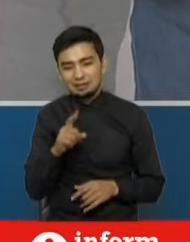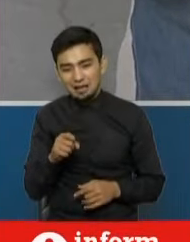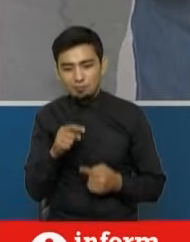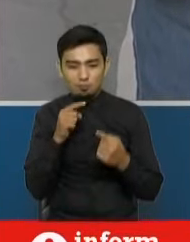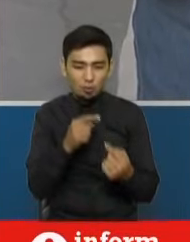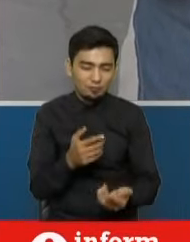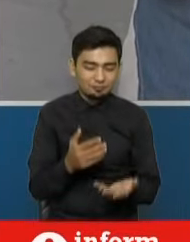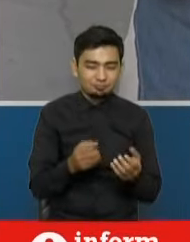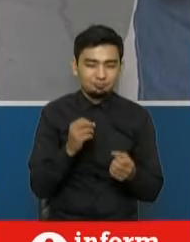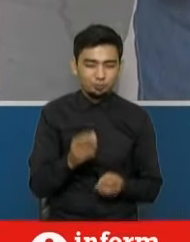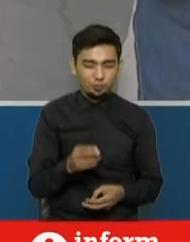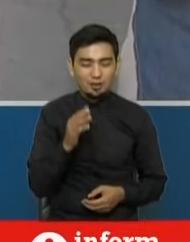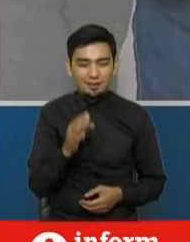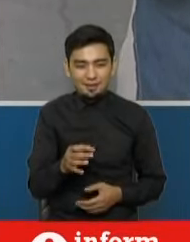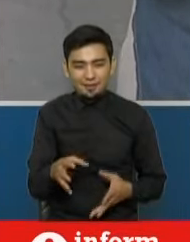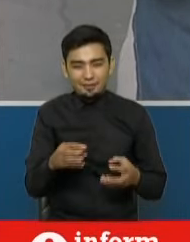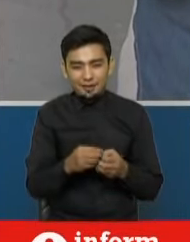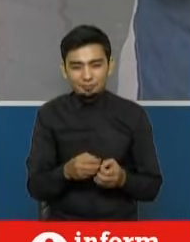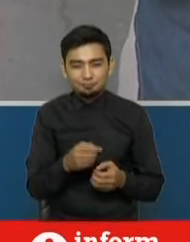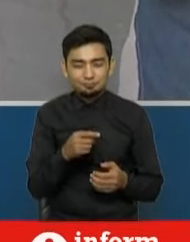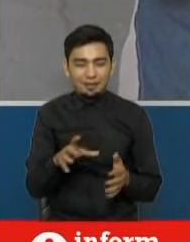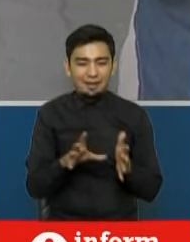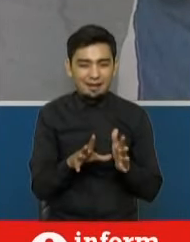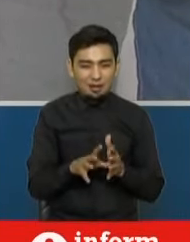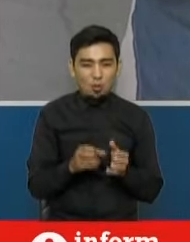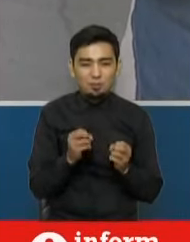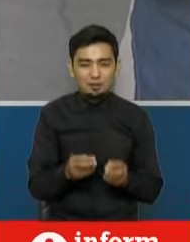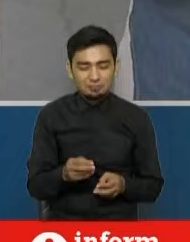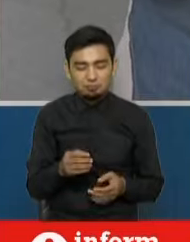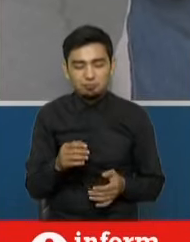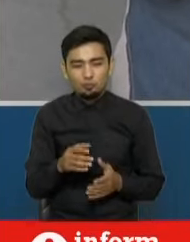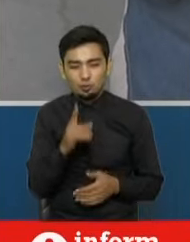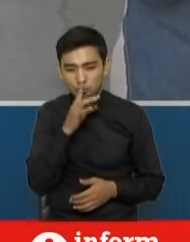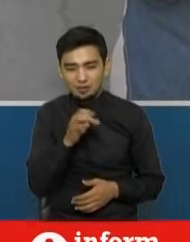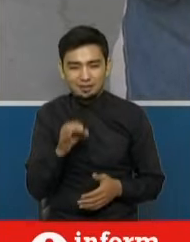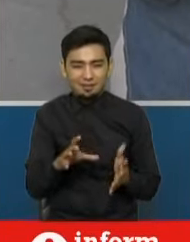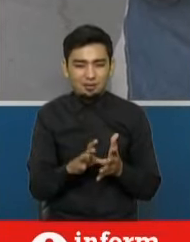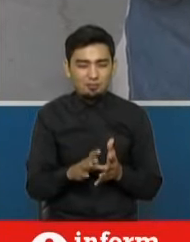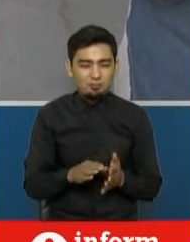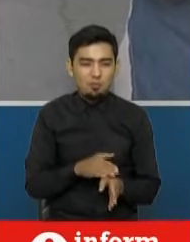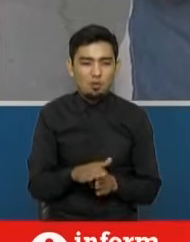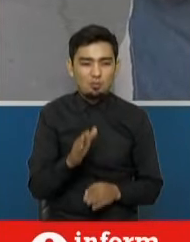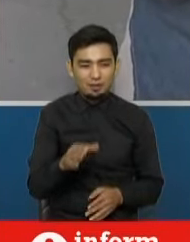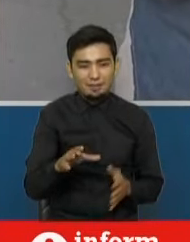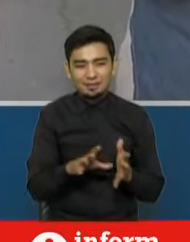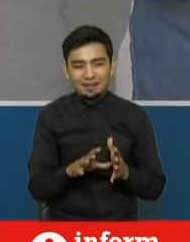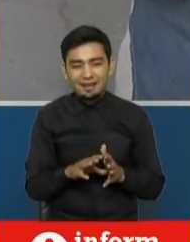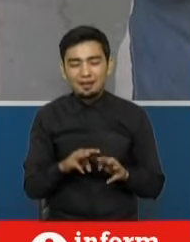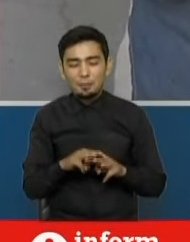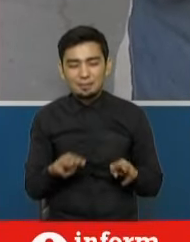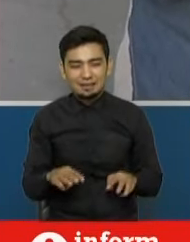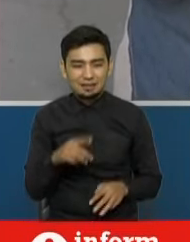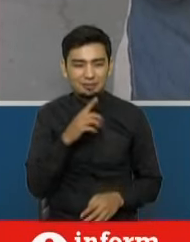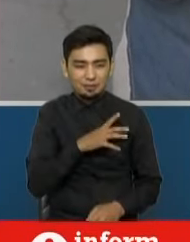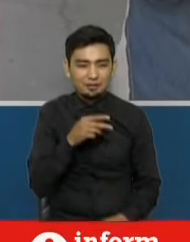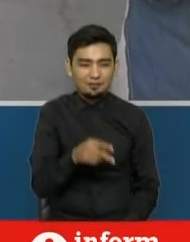АЭС. Ее задачей станет обеспечение энергетической безопасности. Ведь по данным Министерства энергетики, уже к 2035